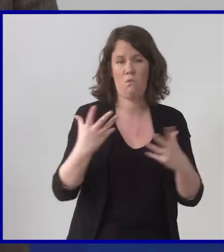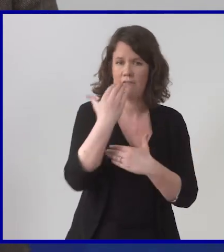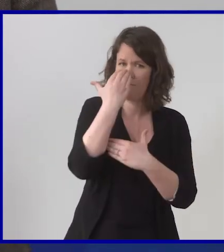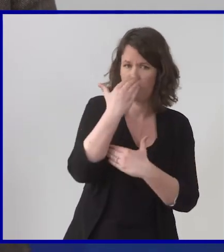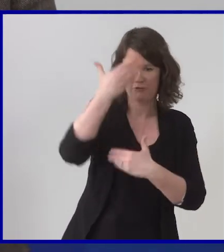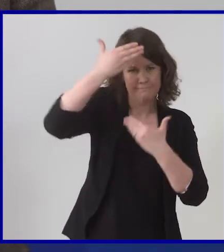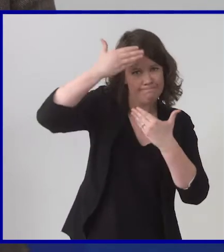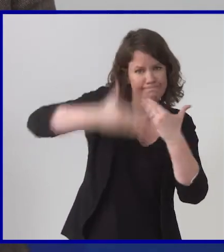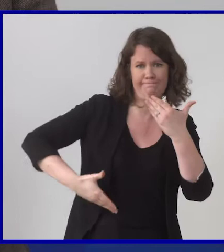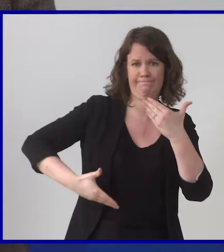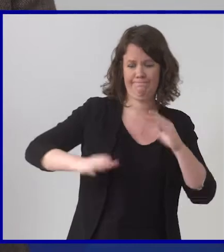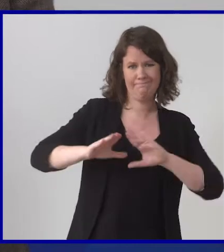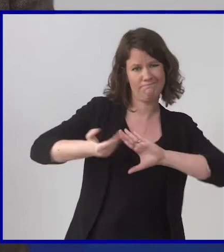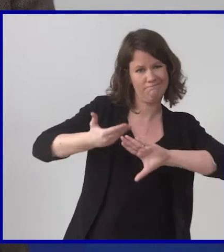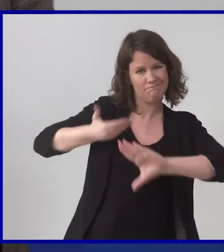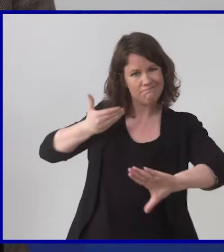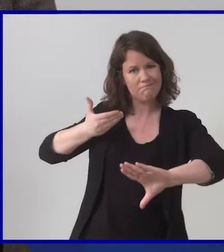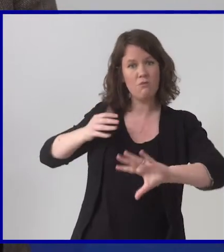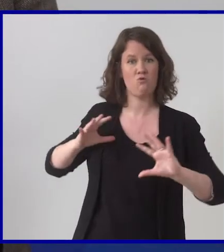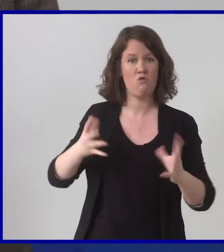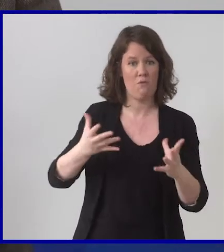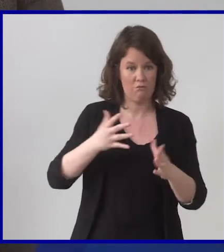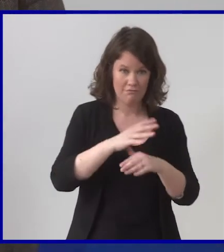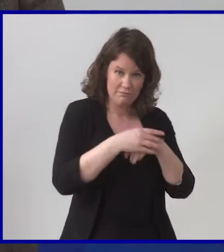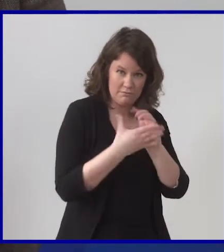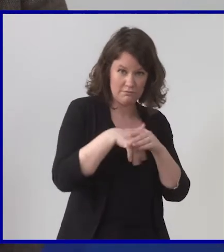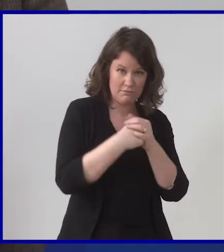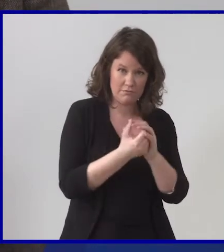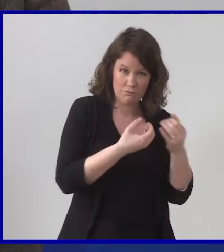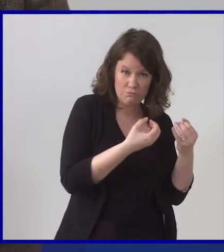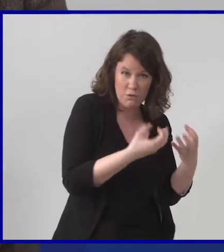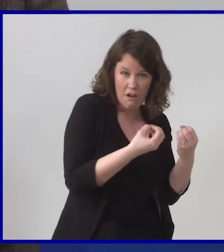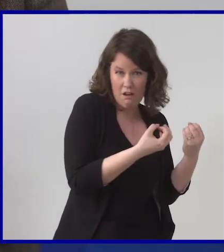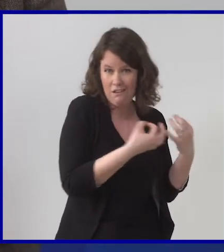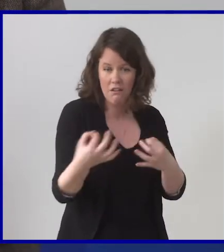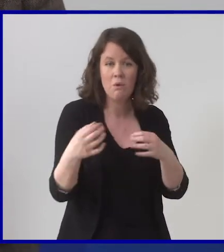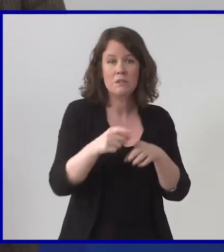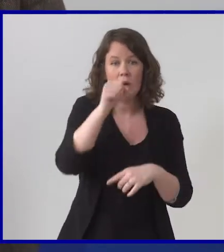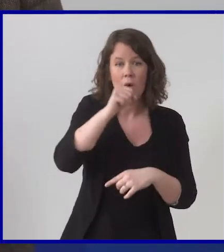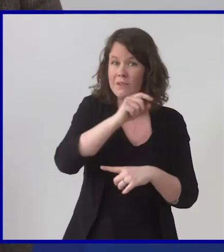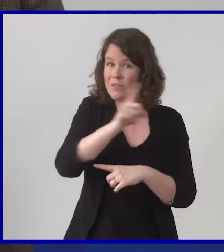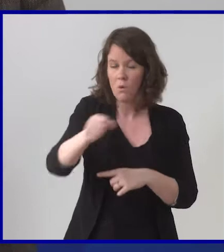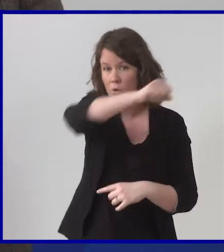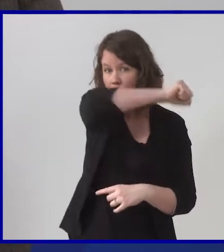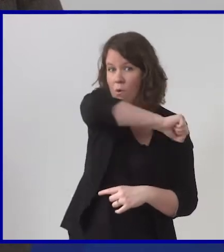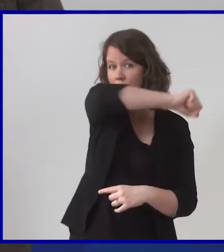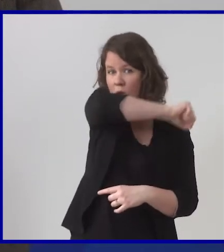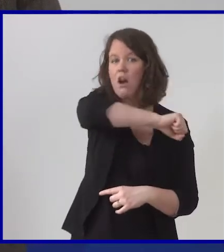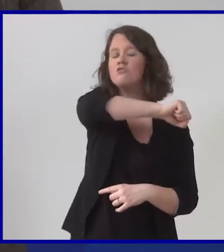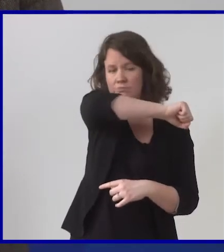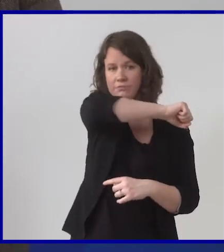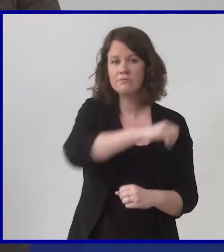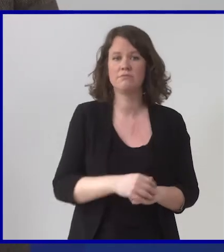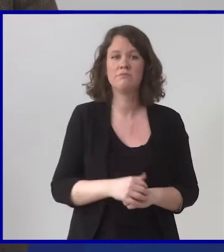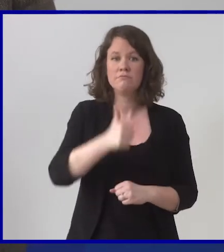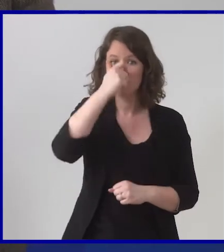chacun d'entre nous de respecter les gestes barrières. Lavez-vous les mains régulièrement. Toussez et éternuez